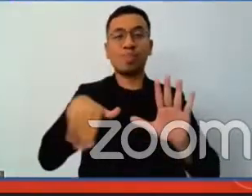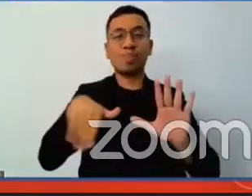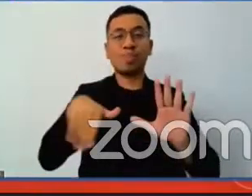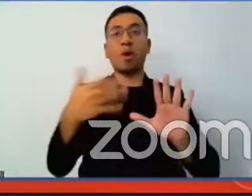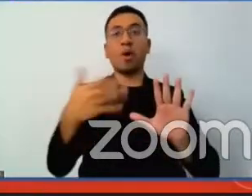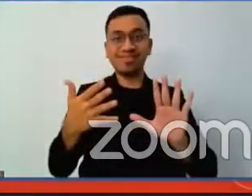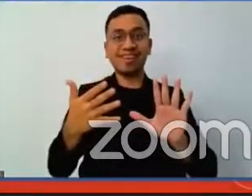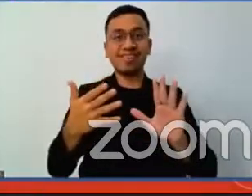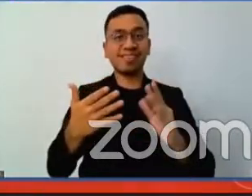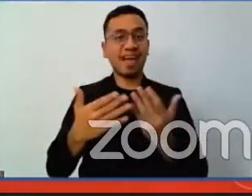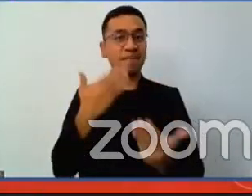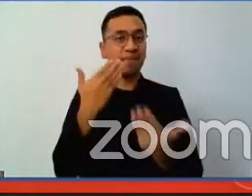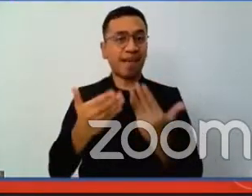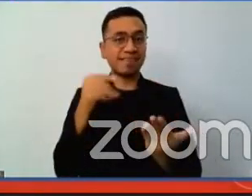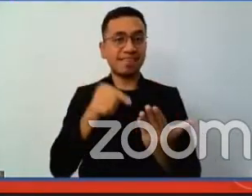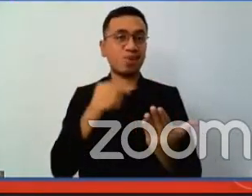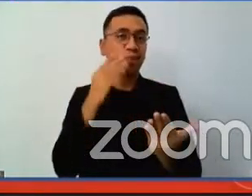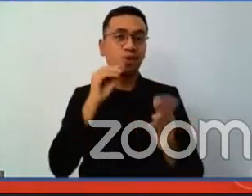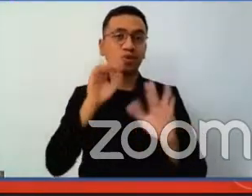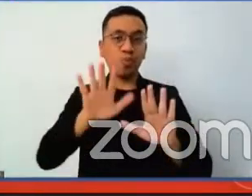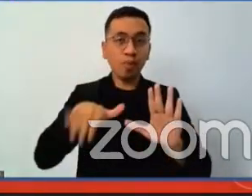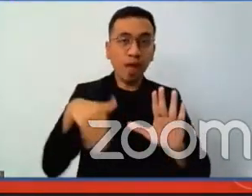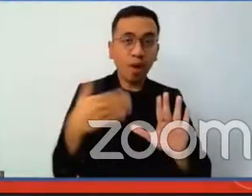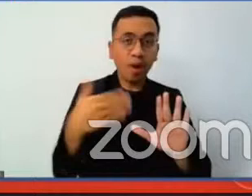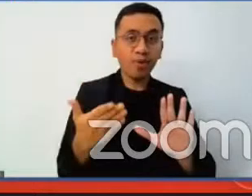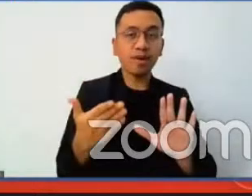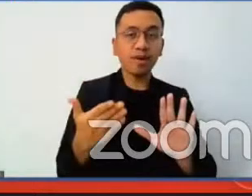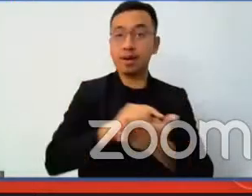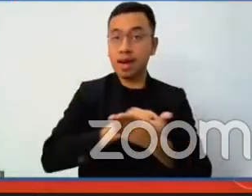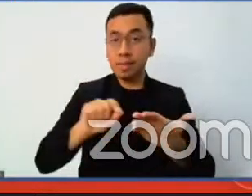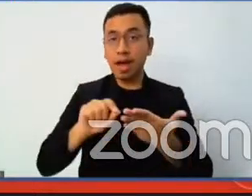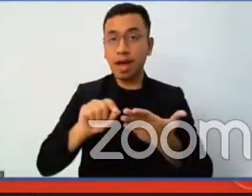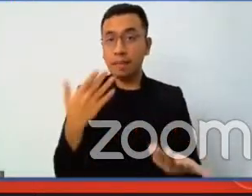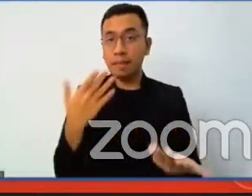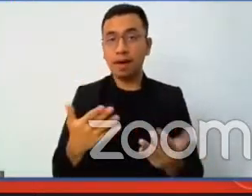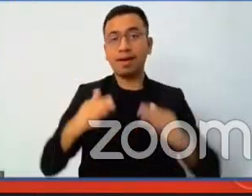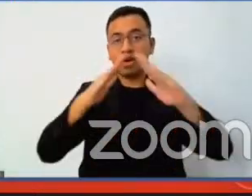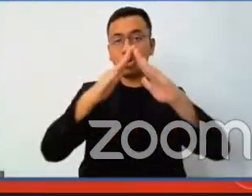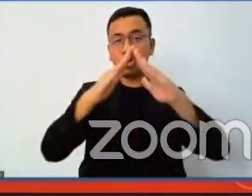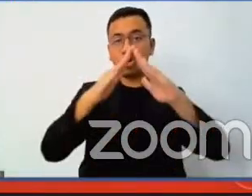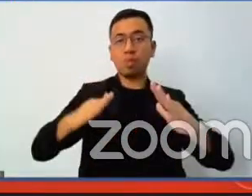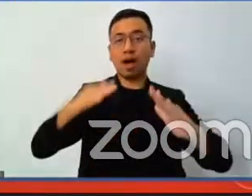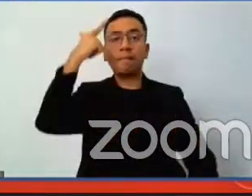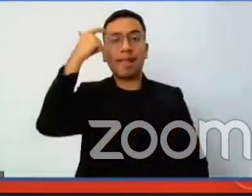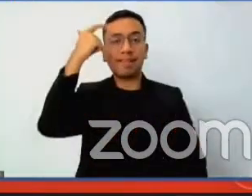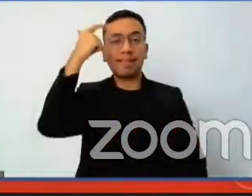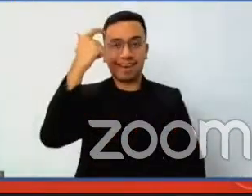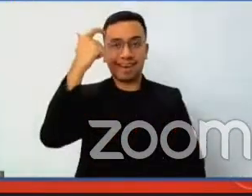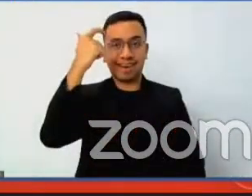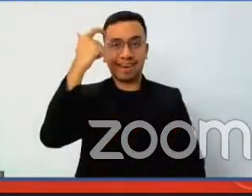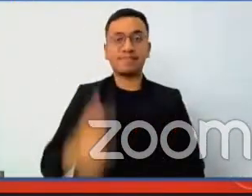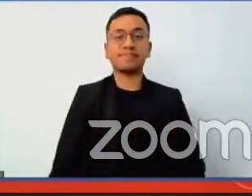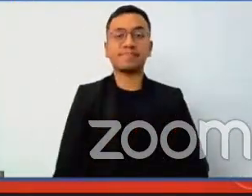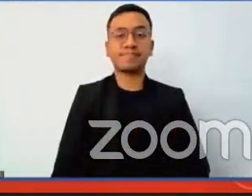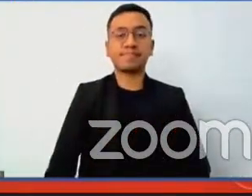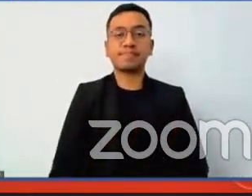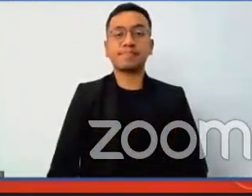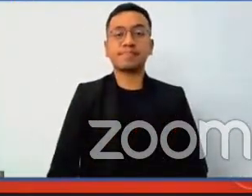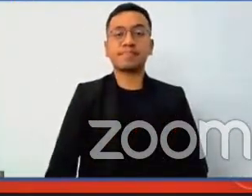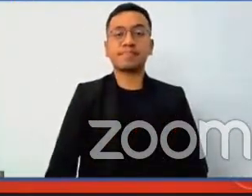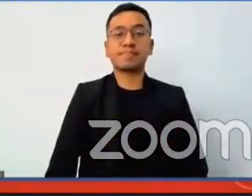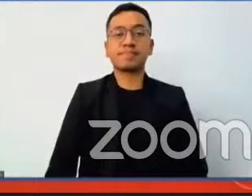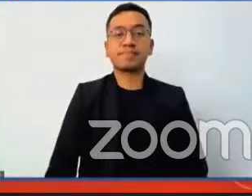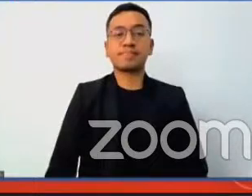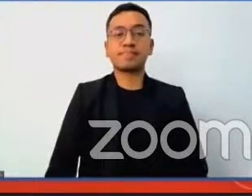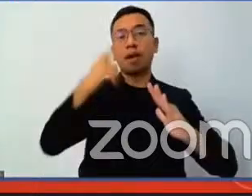Untuk aplikasi tersebut yang dikenal dengan Rumah Belajar. Rumah Belajar menjadi salah satu